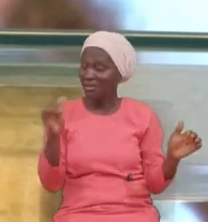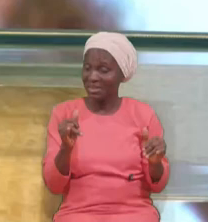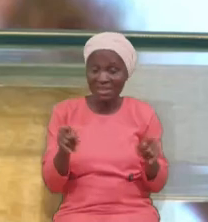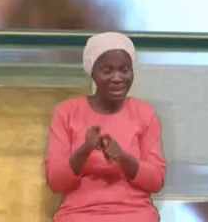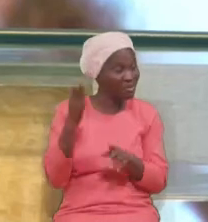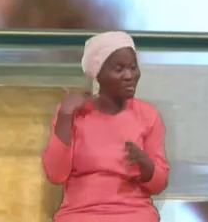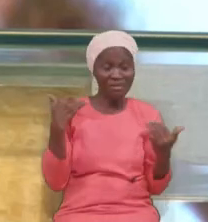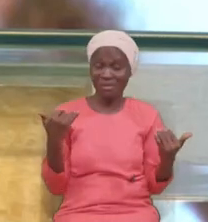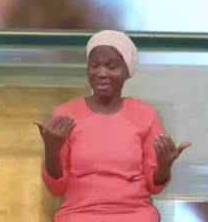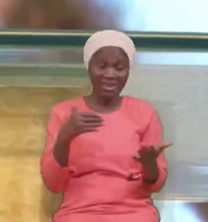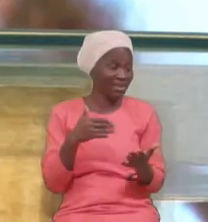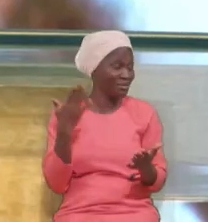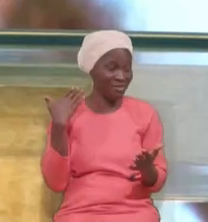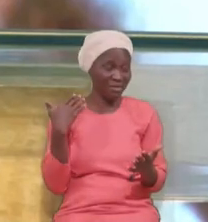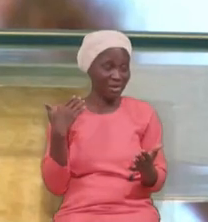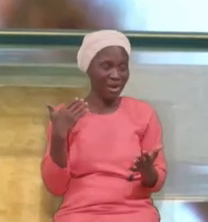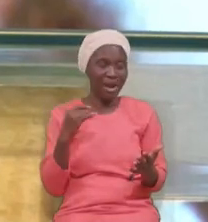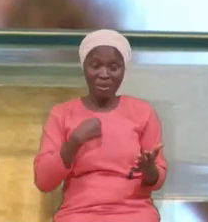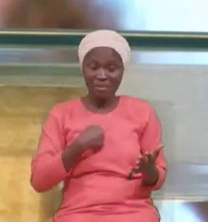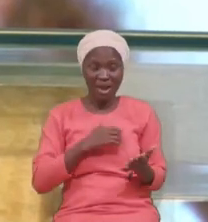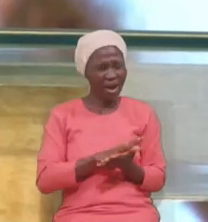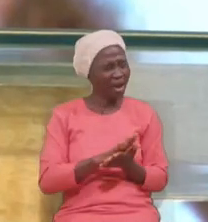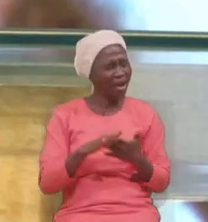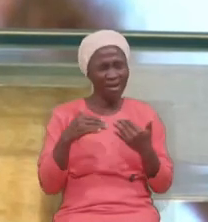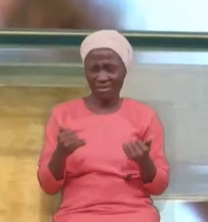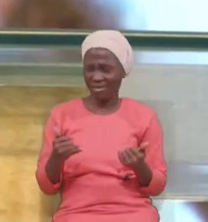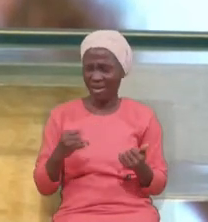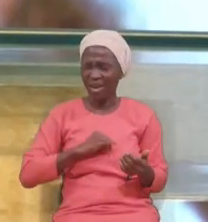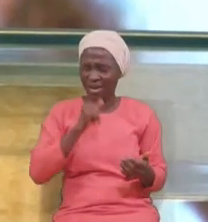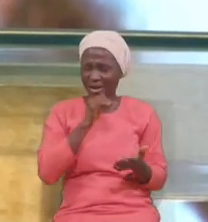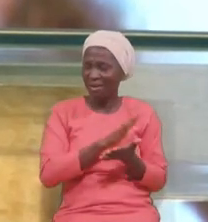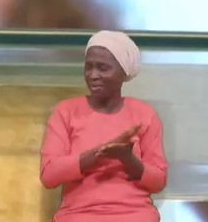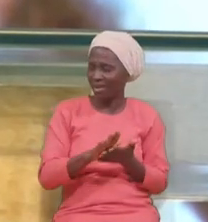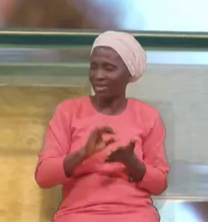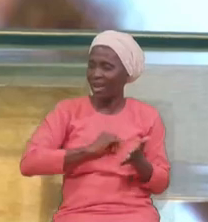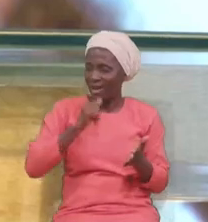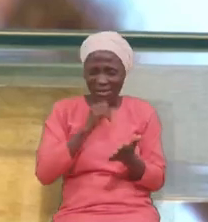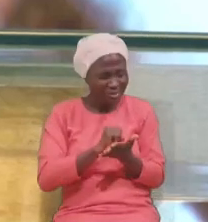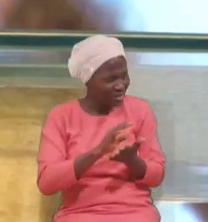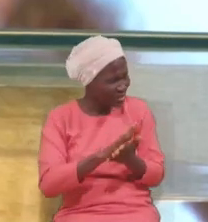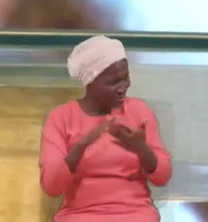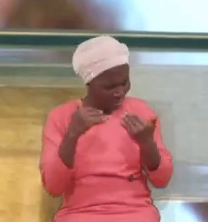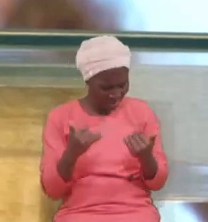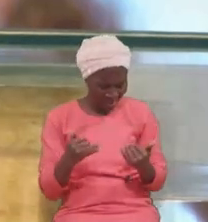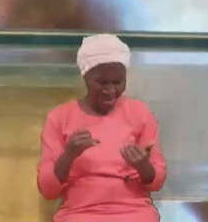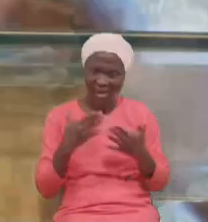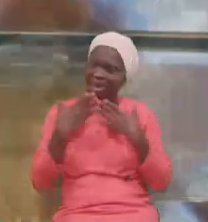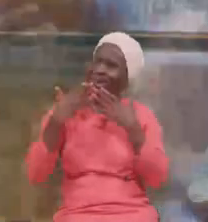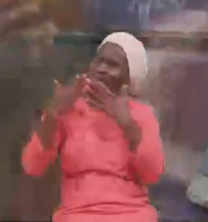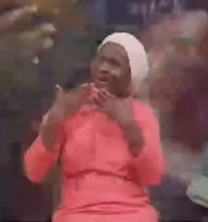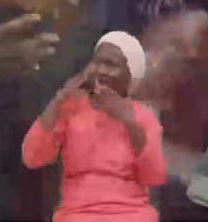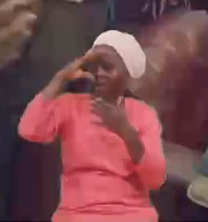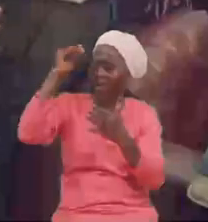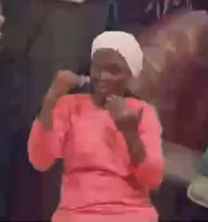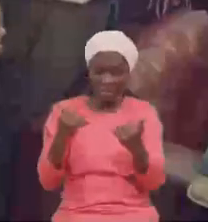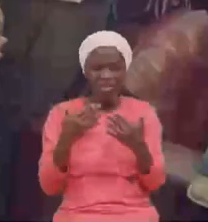suis sauvé. Remerciez-le maintenant, je suis purifié. Remerciez-le maintenant, je suis sanctifié. Remerciez-le maintenant, je